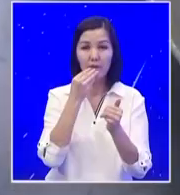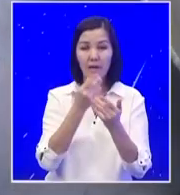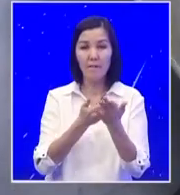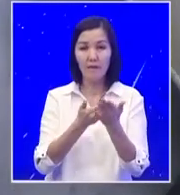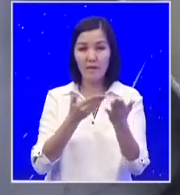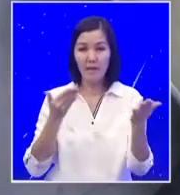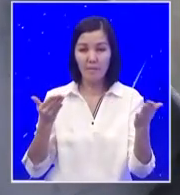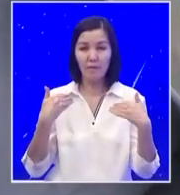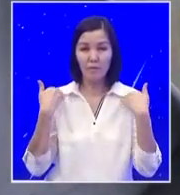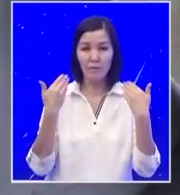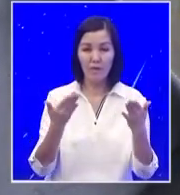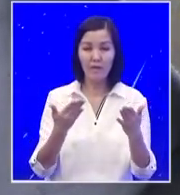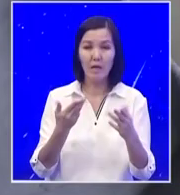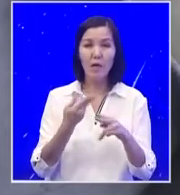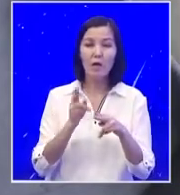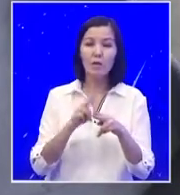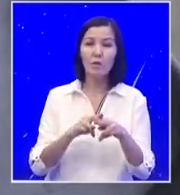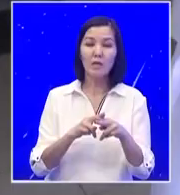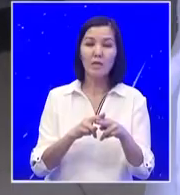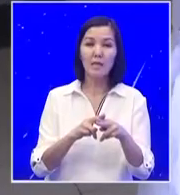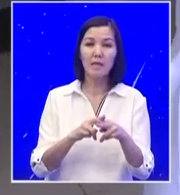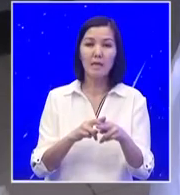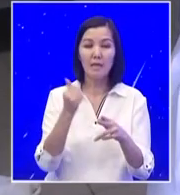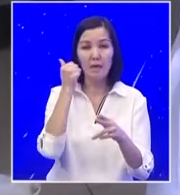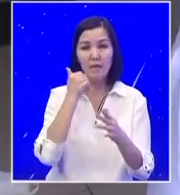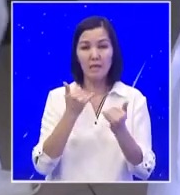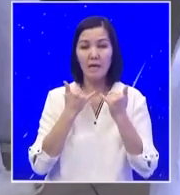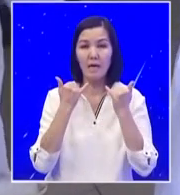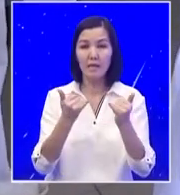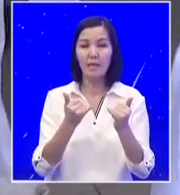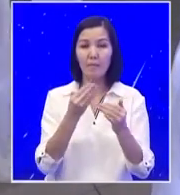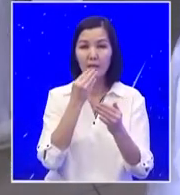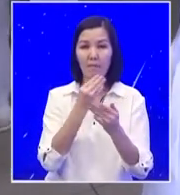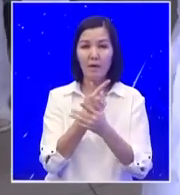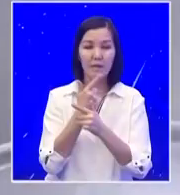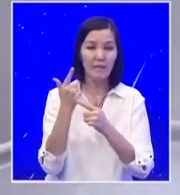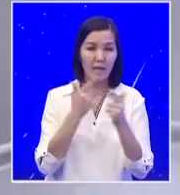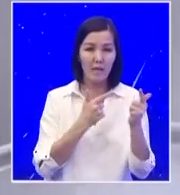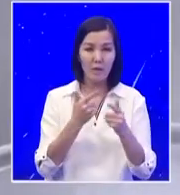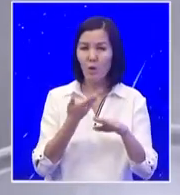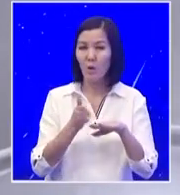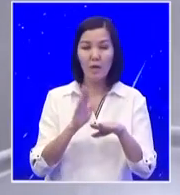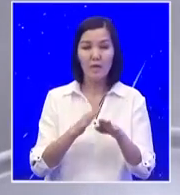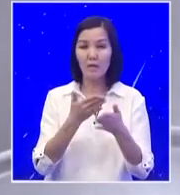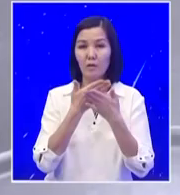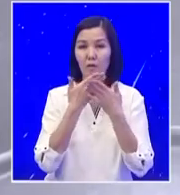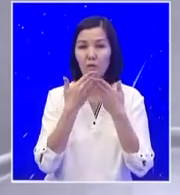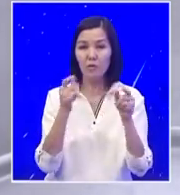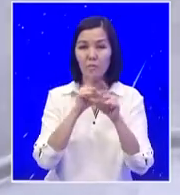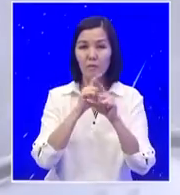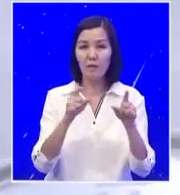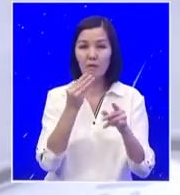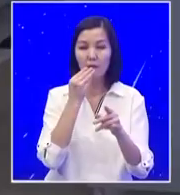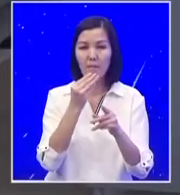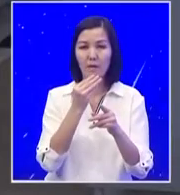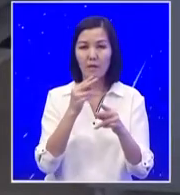дастарханды ұмытқан емес. Сондықтан аспазшыға қарттарға арнап ас мәзірін дайындау қиын емес. Сайраның айтуынша, мекемеде тамақтану